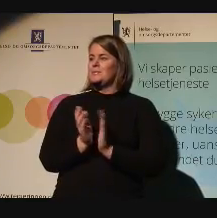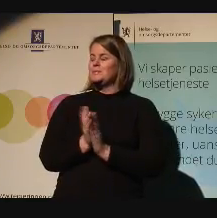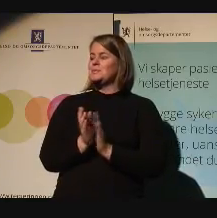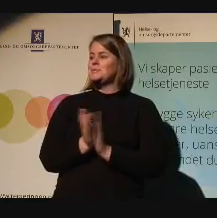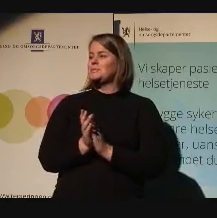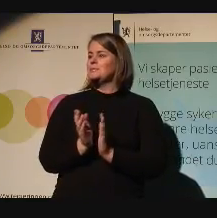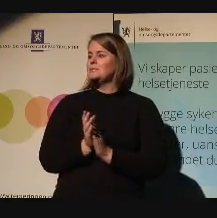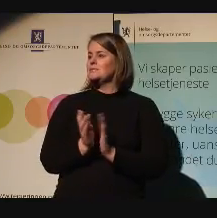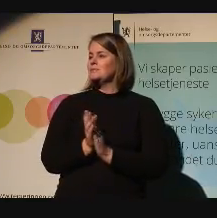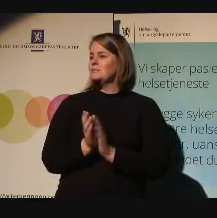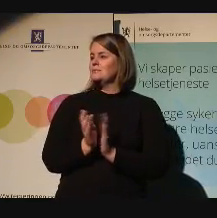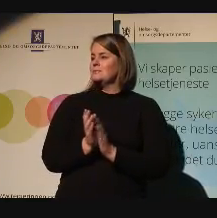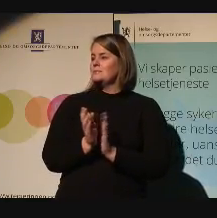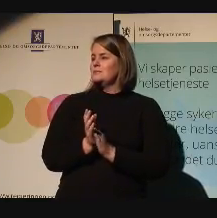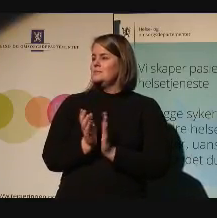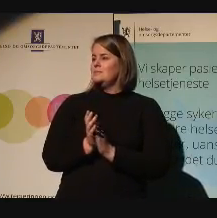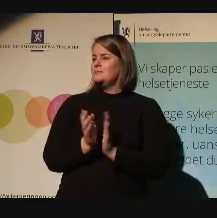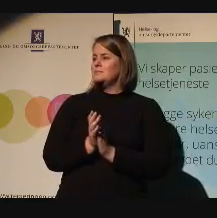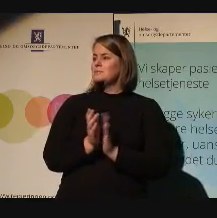Hun